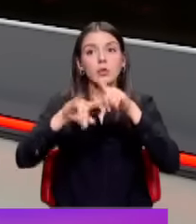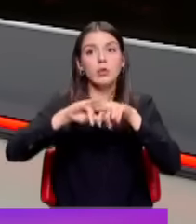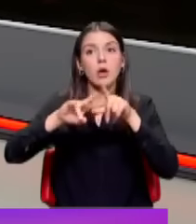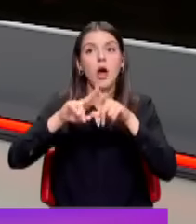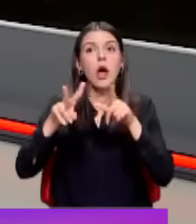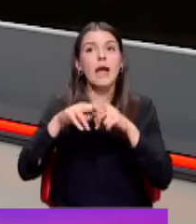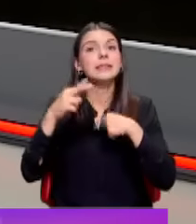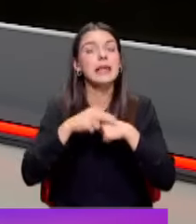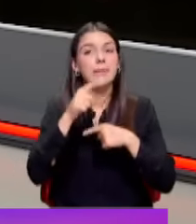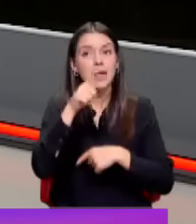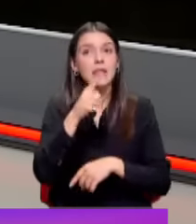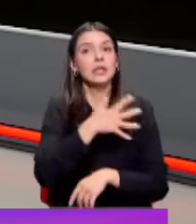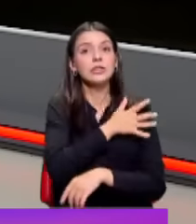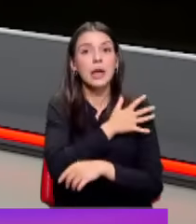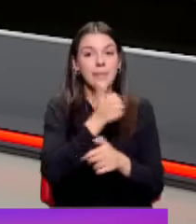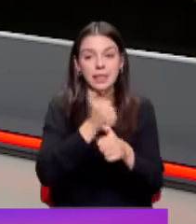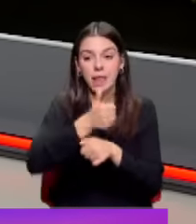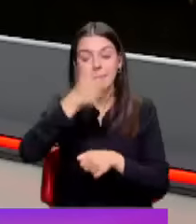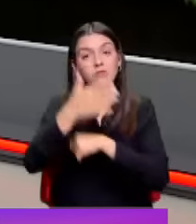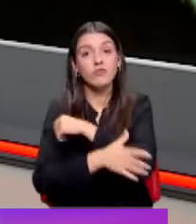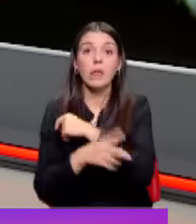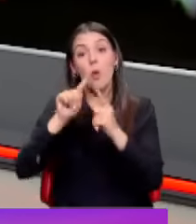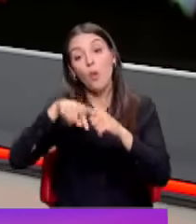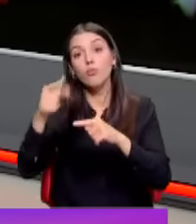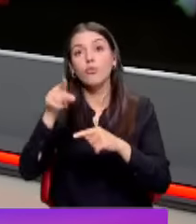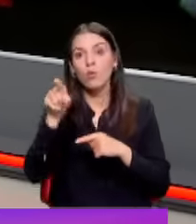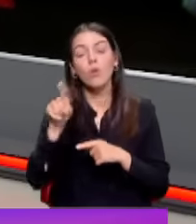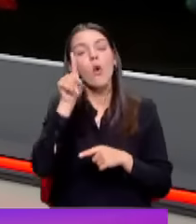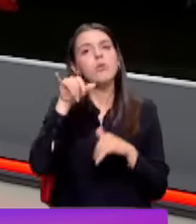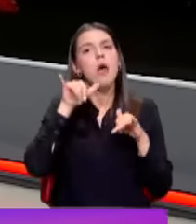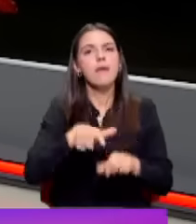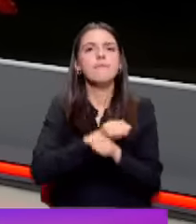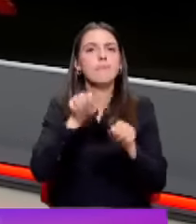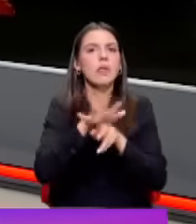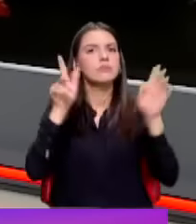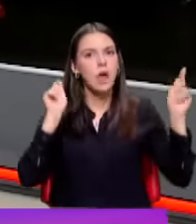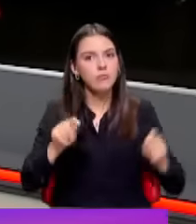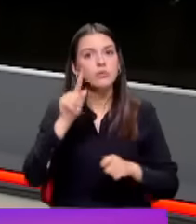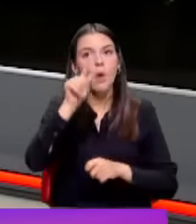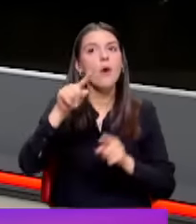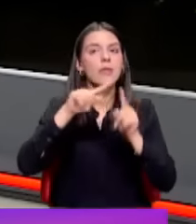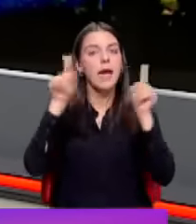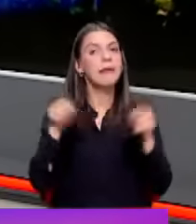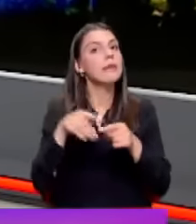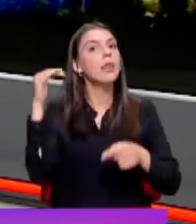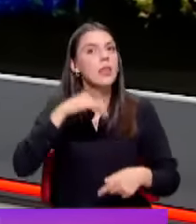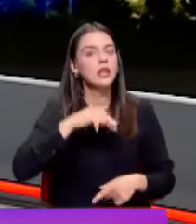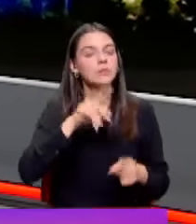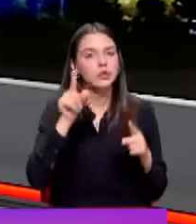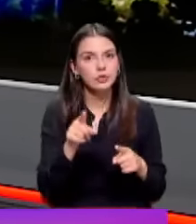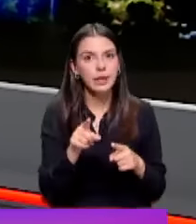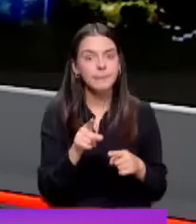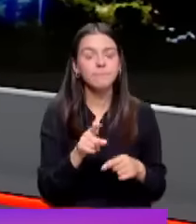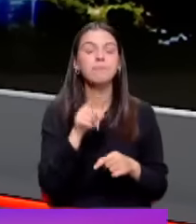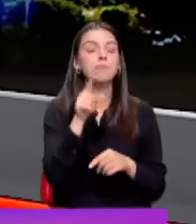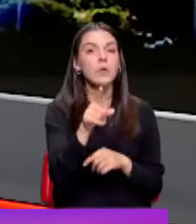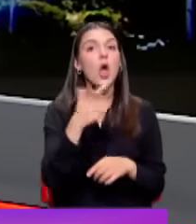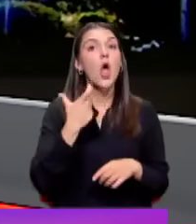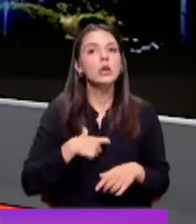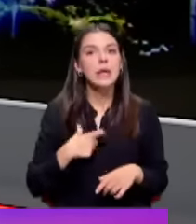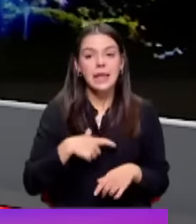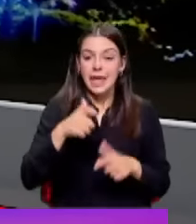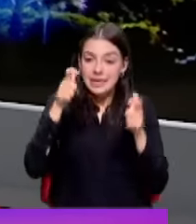Genel Başkan Yardımcılarından bir diğeri, o da böyle bir paylaşımda bulunmuştu. Onu da ekrana taşımıştık. Özellikle yerel